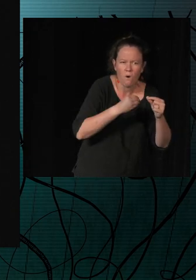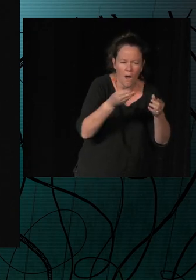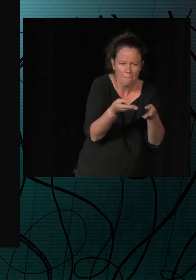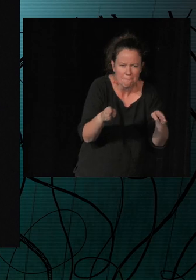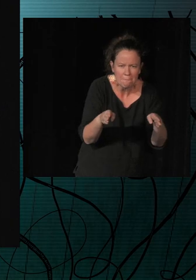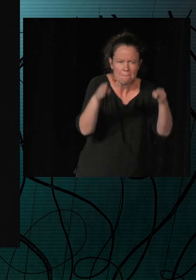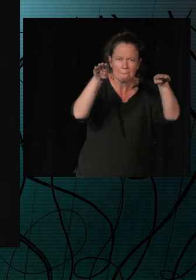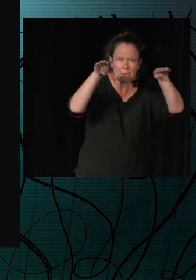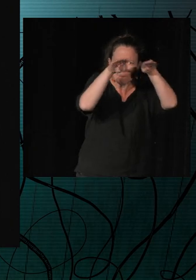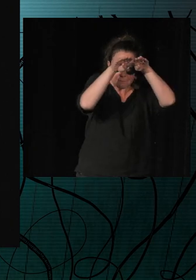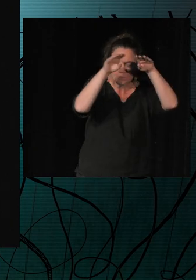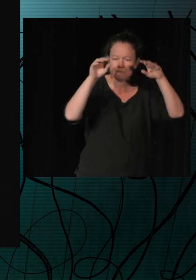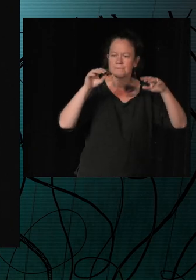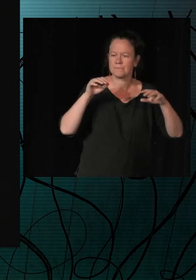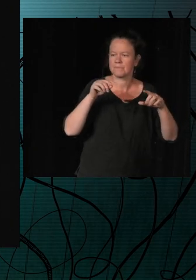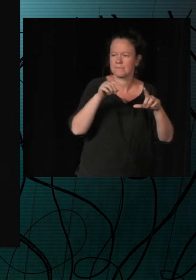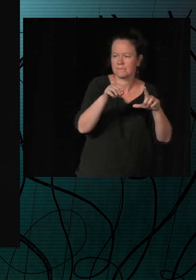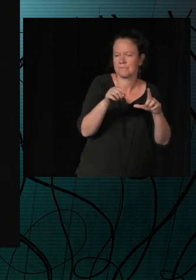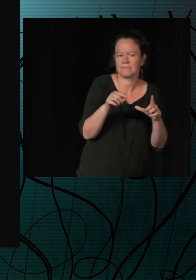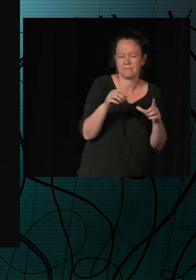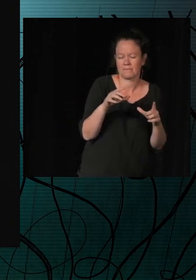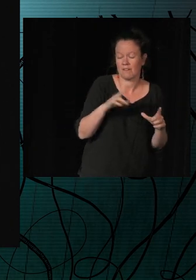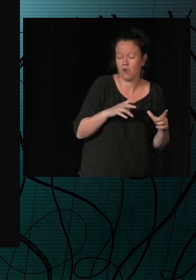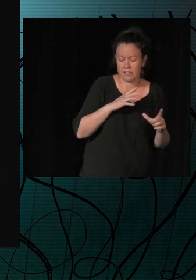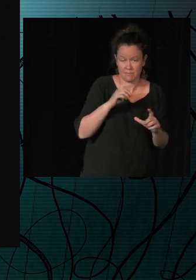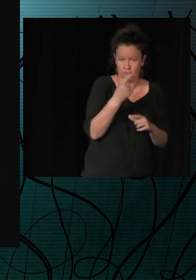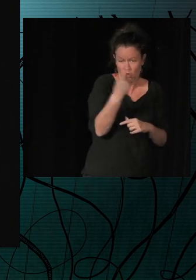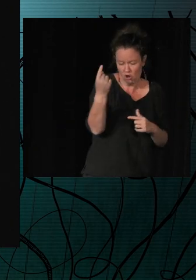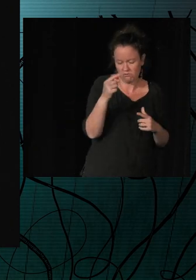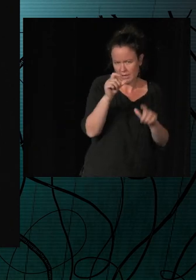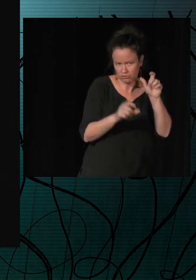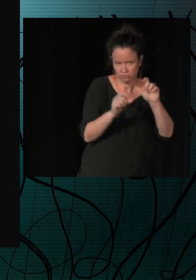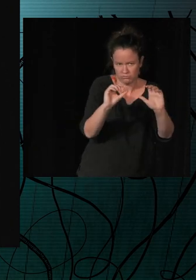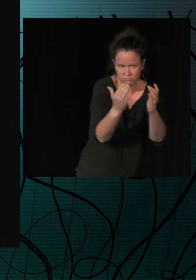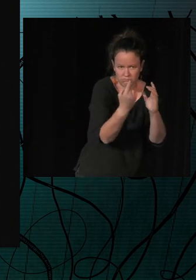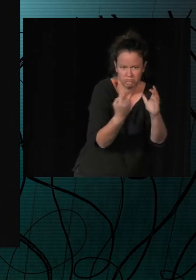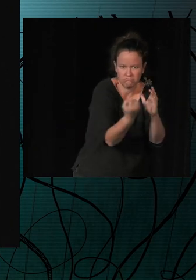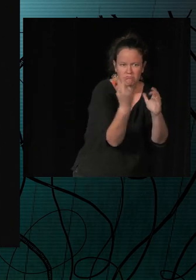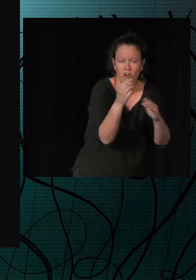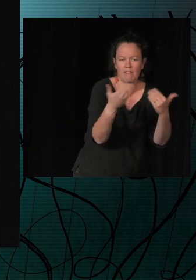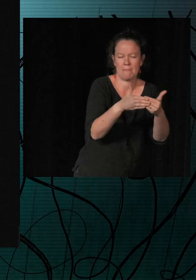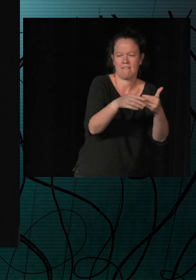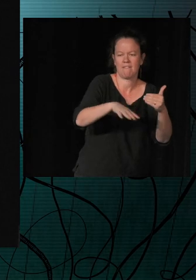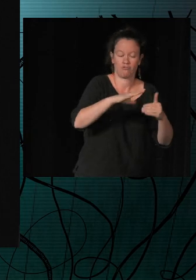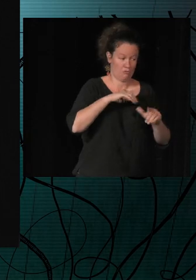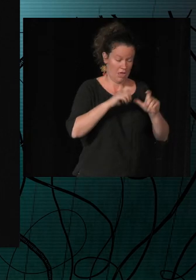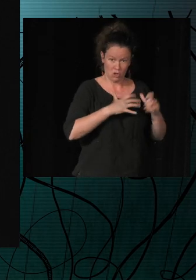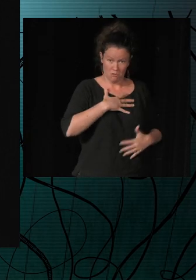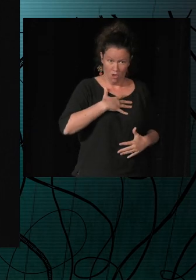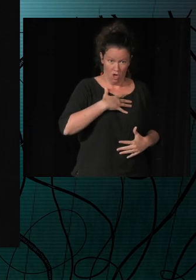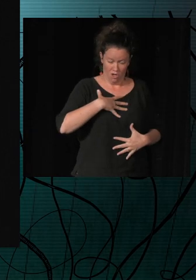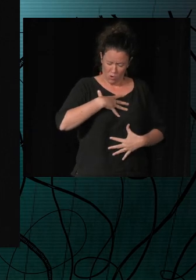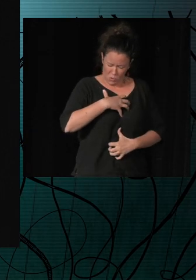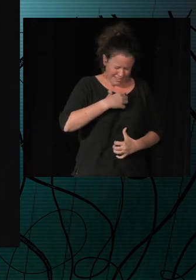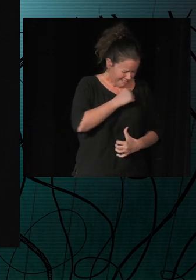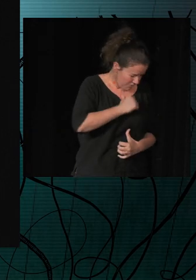enfin les locaux de la cogy c'est vraiment angoissant pour vous enfin voilà j'ai eu l'occasion effectivement de faire des table rond à ce sujet là c'est un autre sujet mais c'est vrai